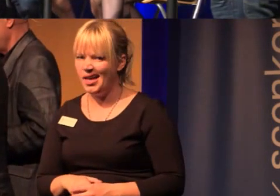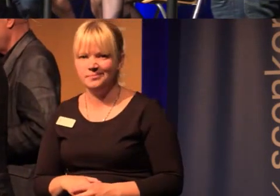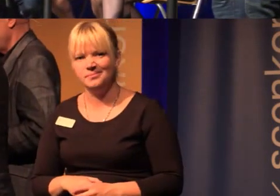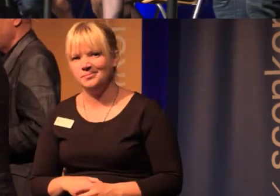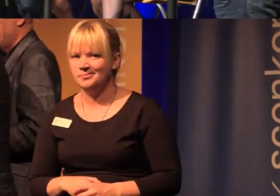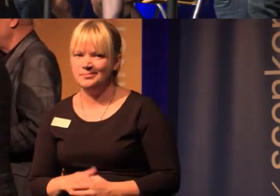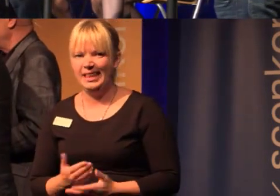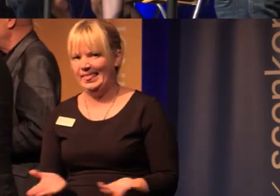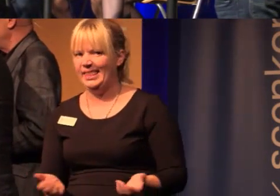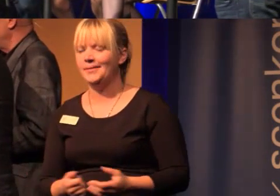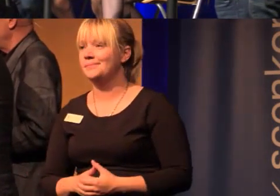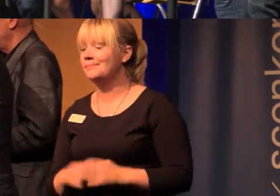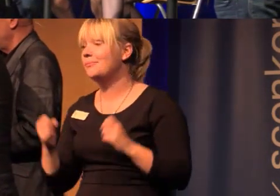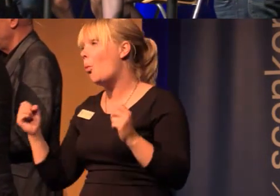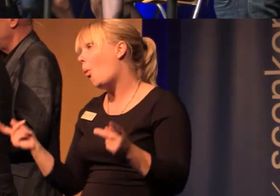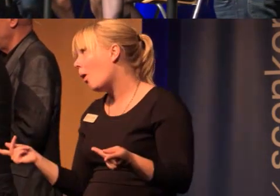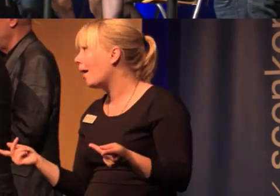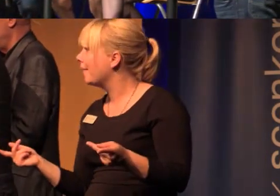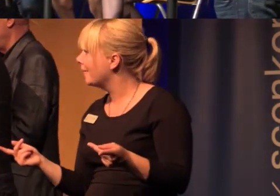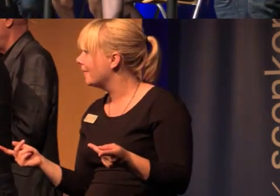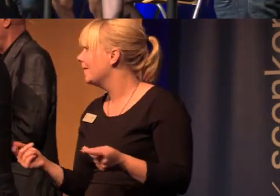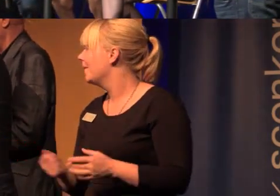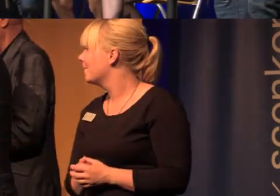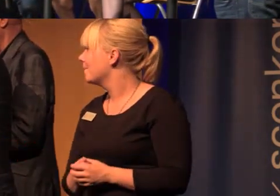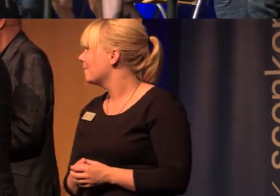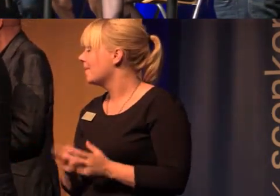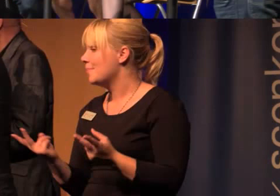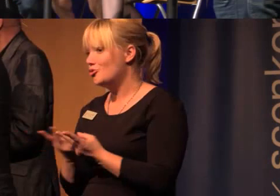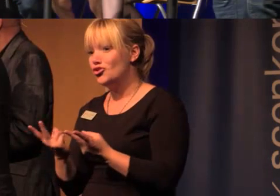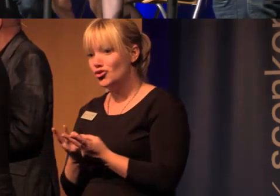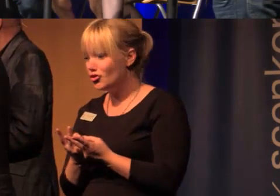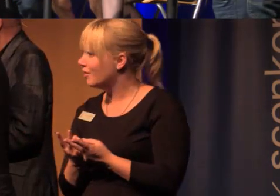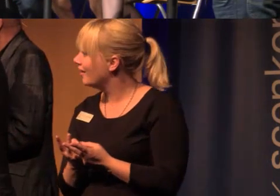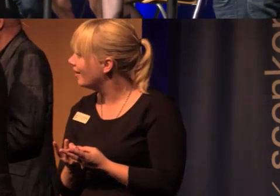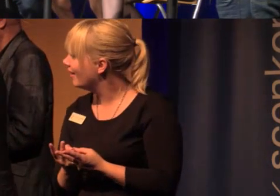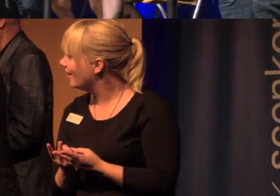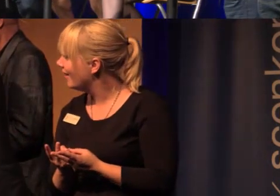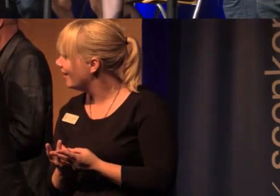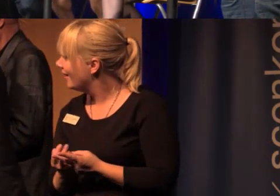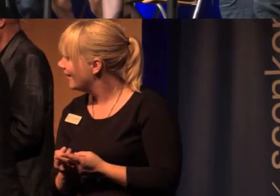ja. Vi får väl helt enkelt avrunda med